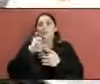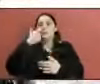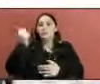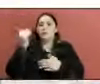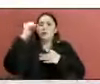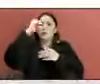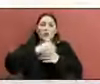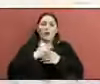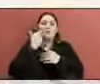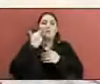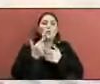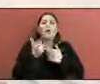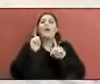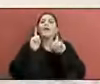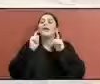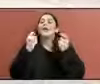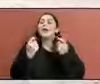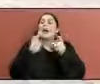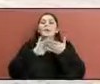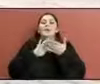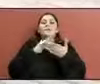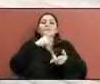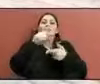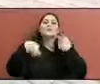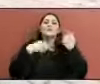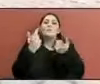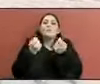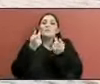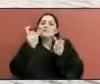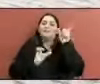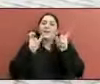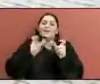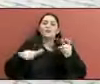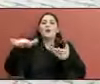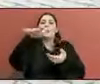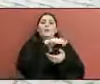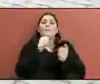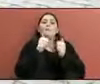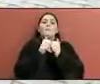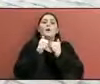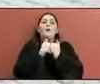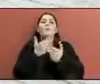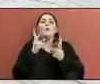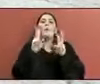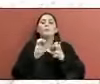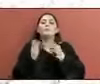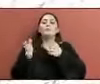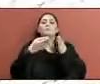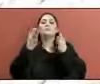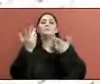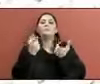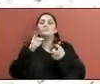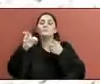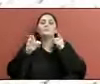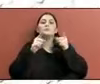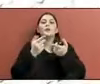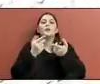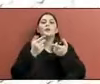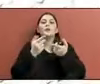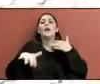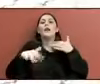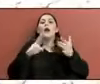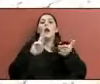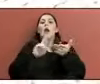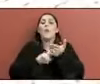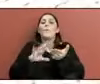gelip ilgili arkadaşlarımızla, ilgili birim amirlerimizle konuyu değerlendiriyorlar. Atıyorum vatandaşımızın engelli